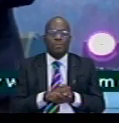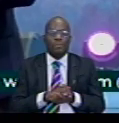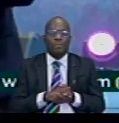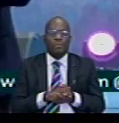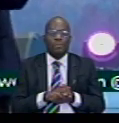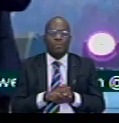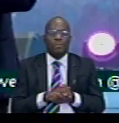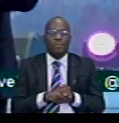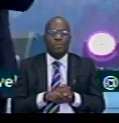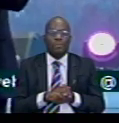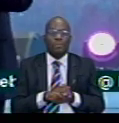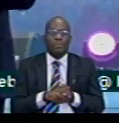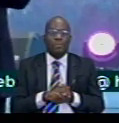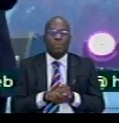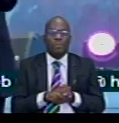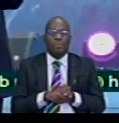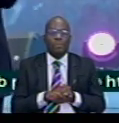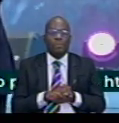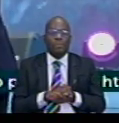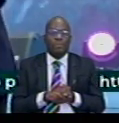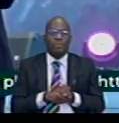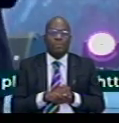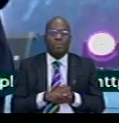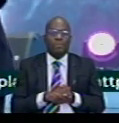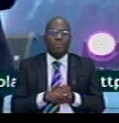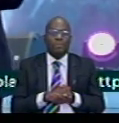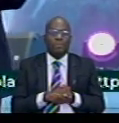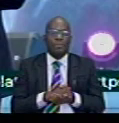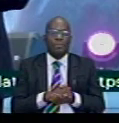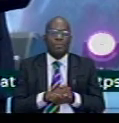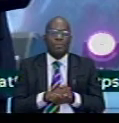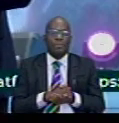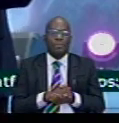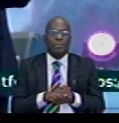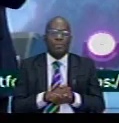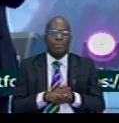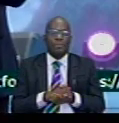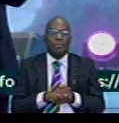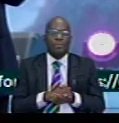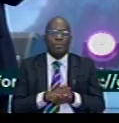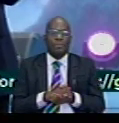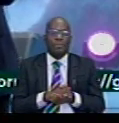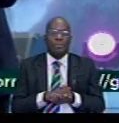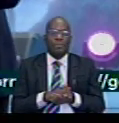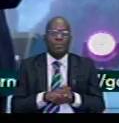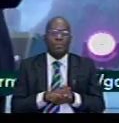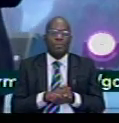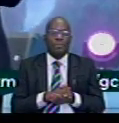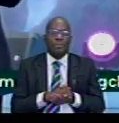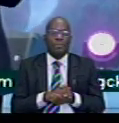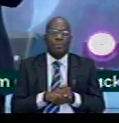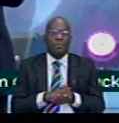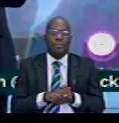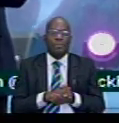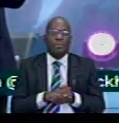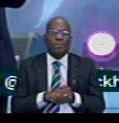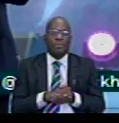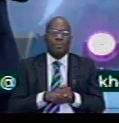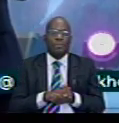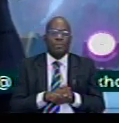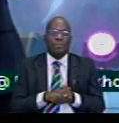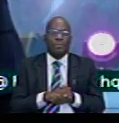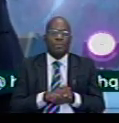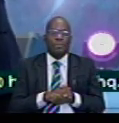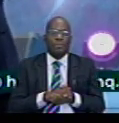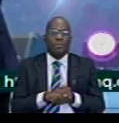à l'hôpital, le mal de gorge ne faisait que s'empirer, rien ne s'y faisait. Jusqu'à hier, lorsque l'homme de Dieu,